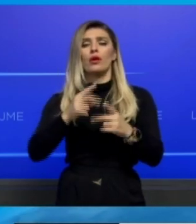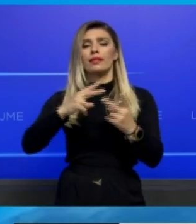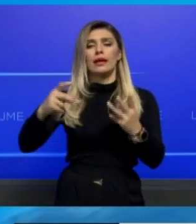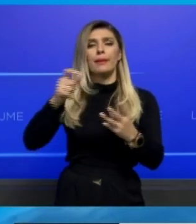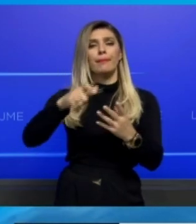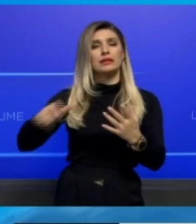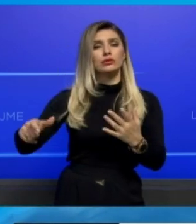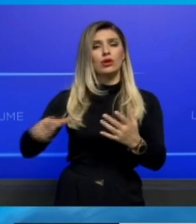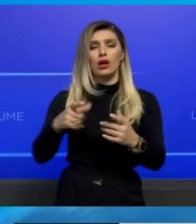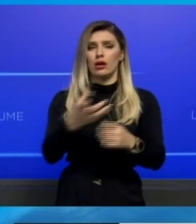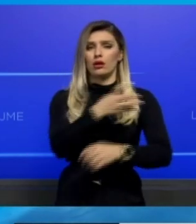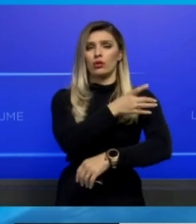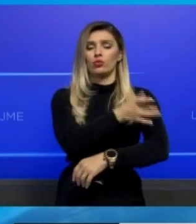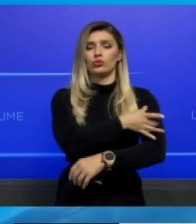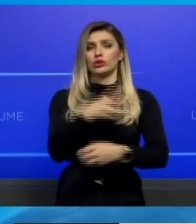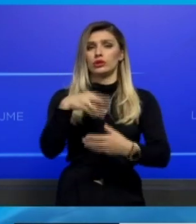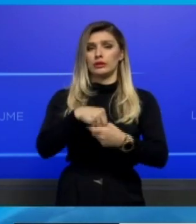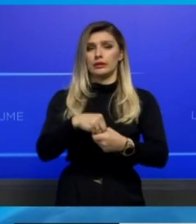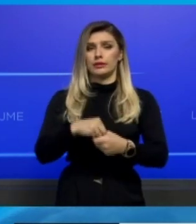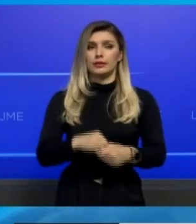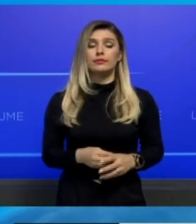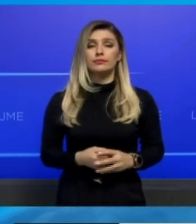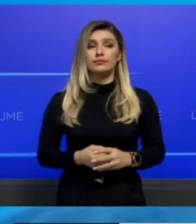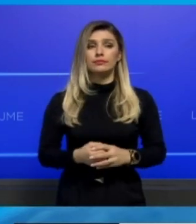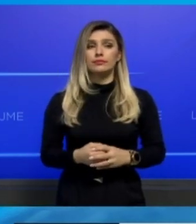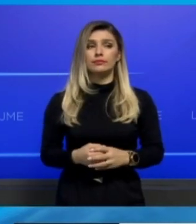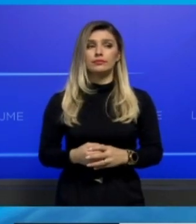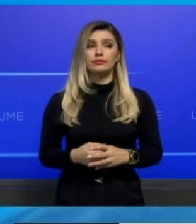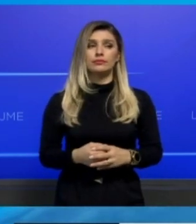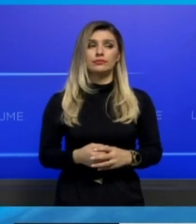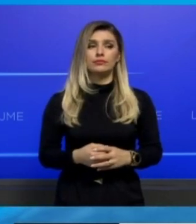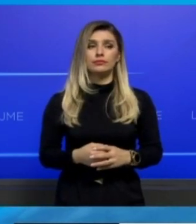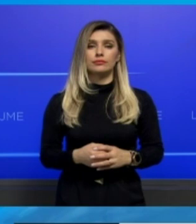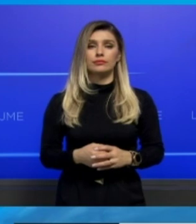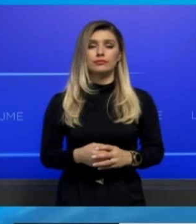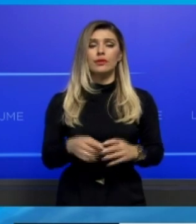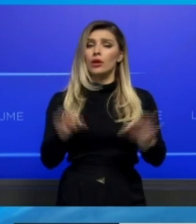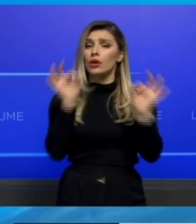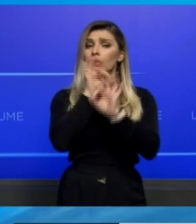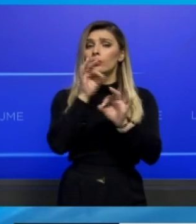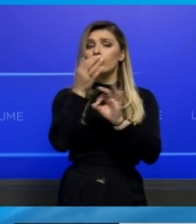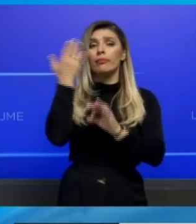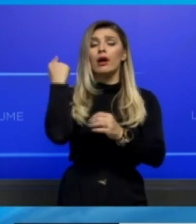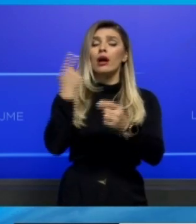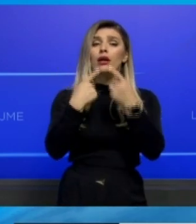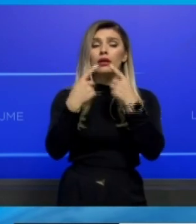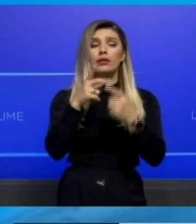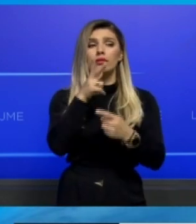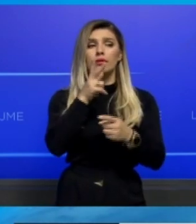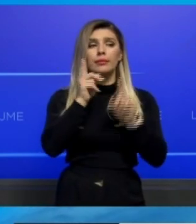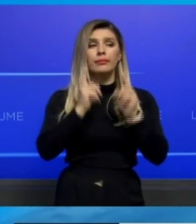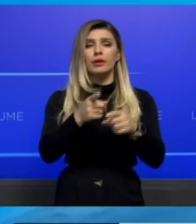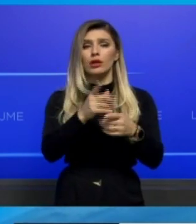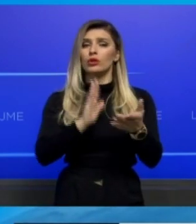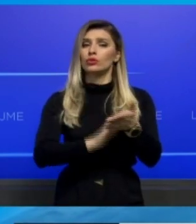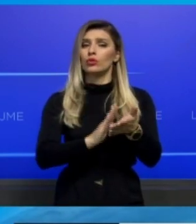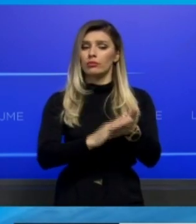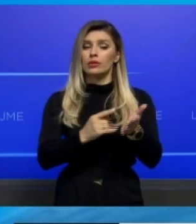UÇK-s? Pas një herë nuk është përmend që po kërkohen prova për